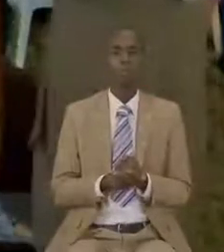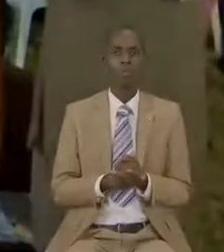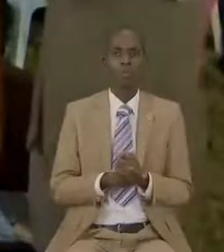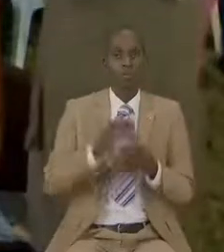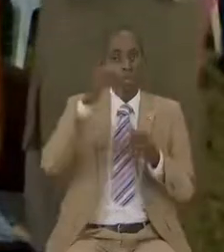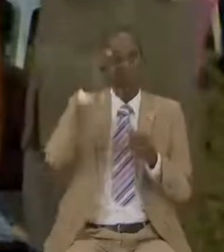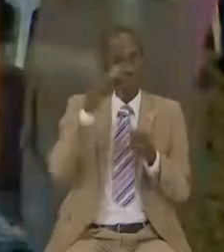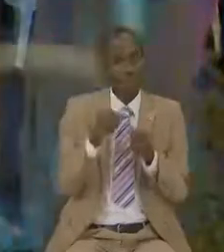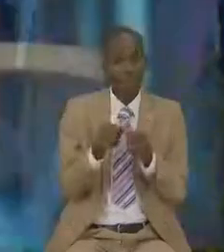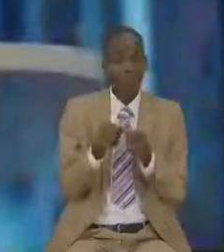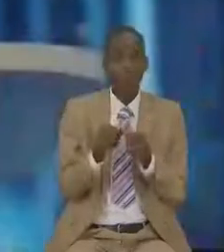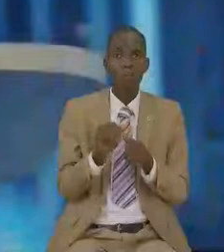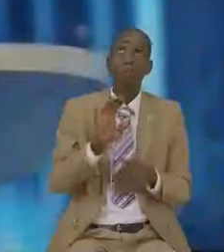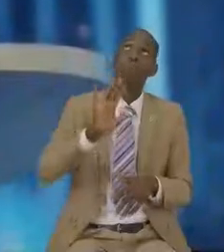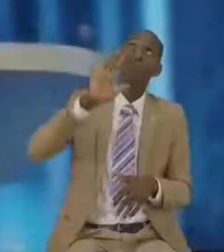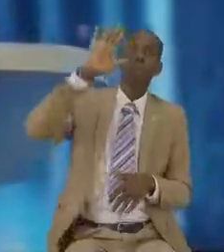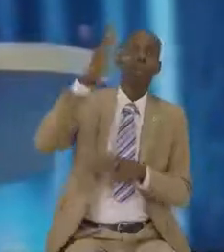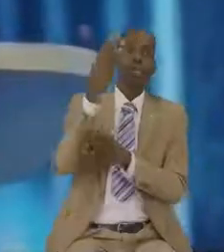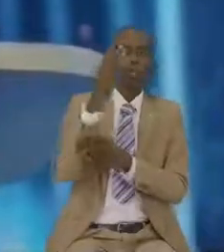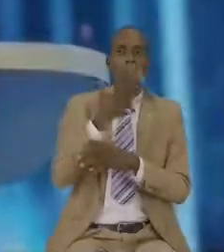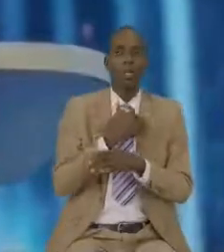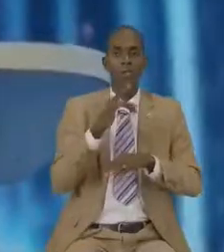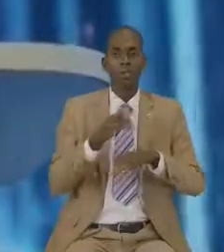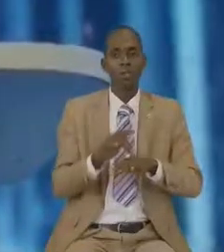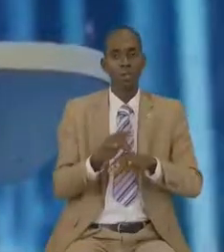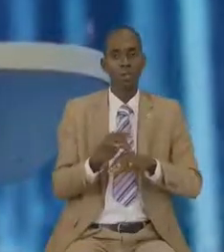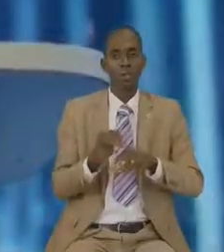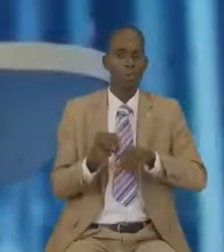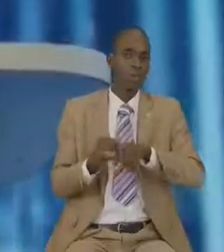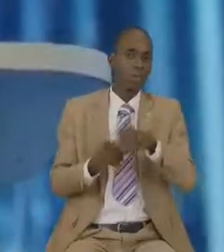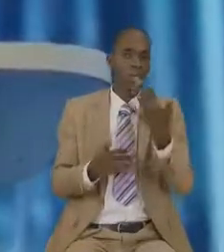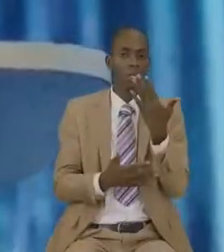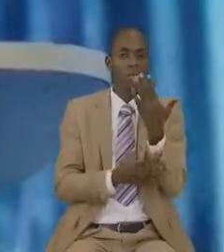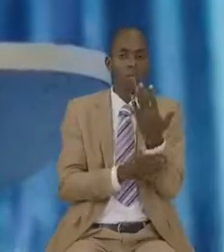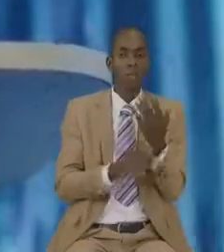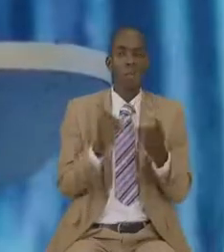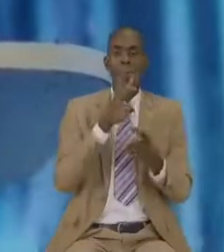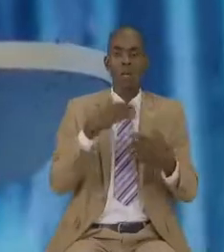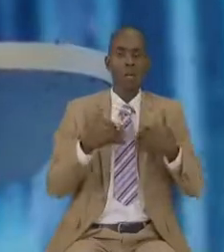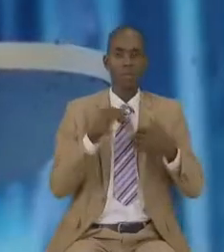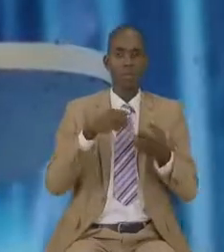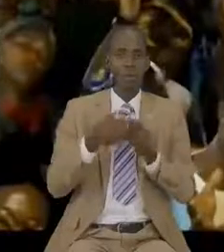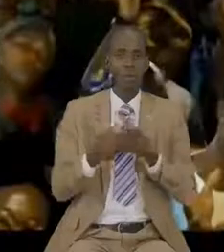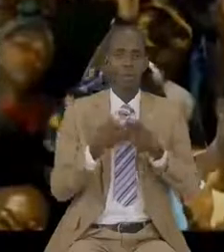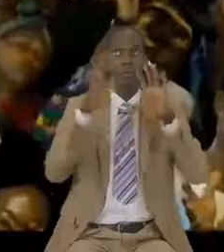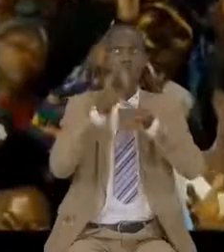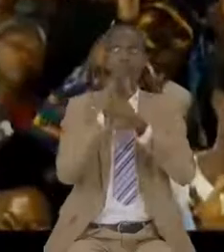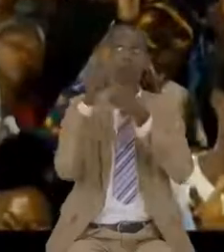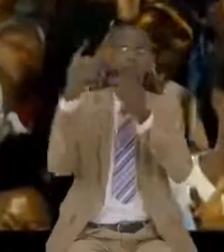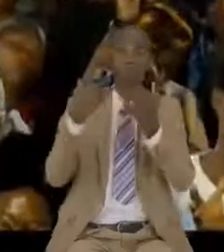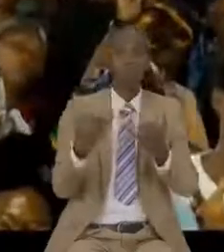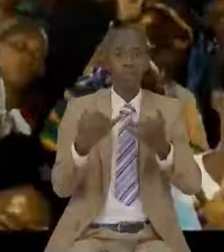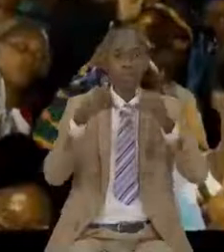Rappelle-toi, lève une main et impose l'autre main là où tu as le problème. Le miracle vient pour toi. Père, au nom puissant